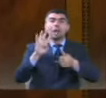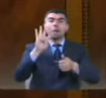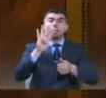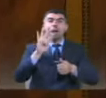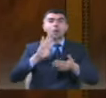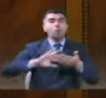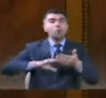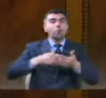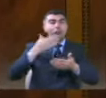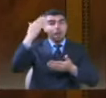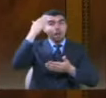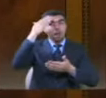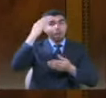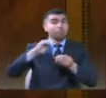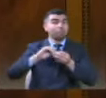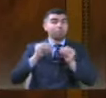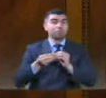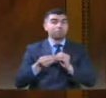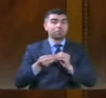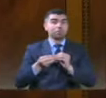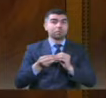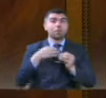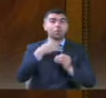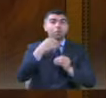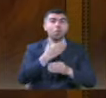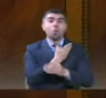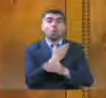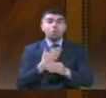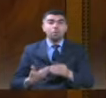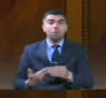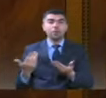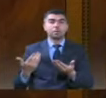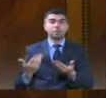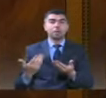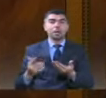الجميع، والذي قامت فيه الحكومة ساعتها